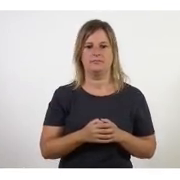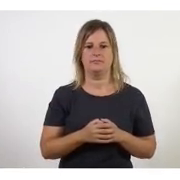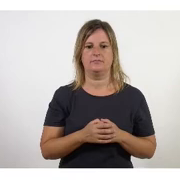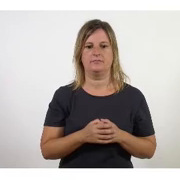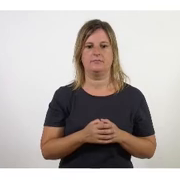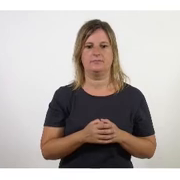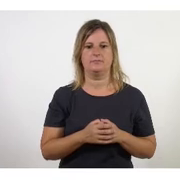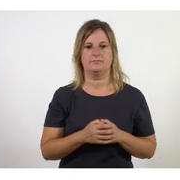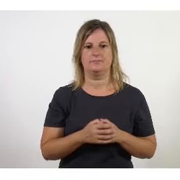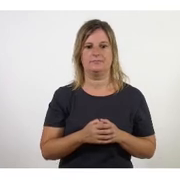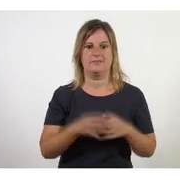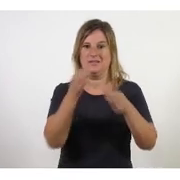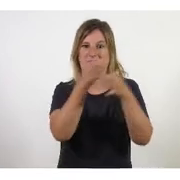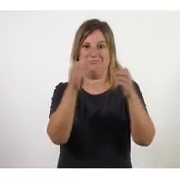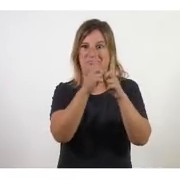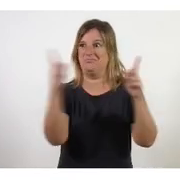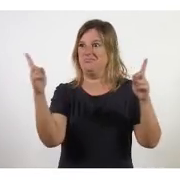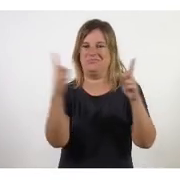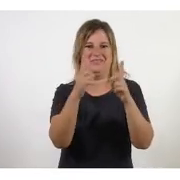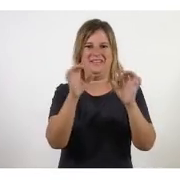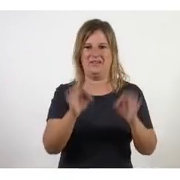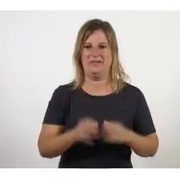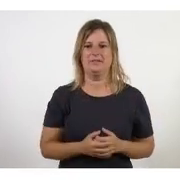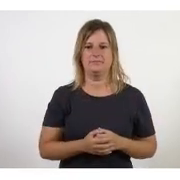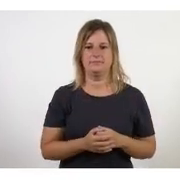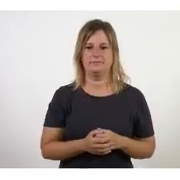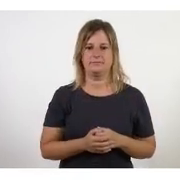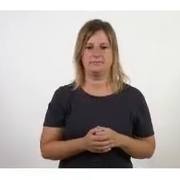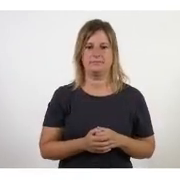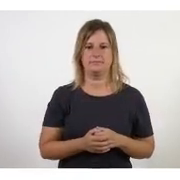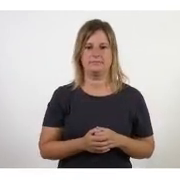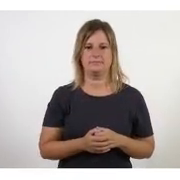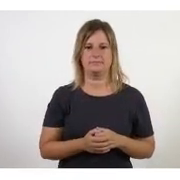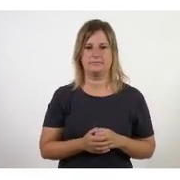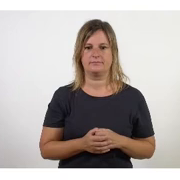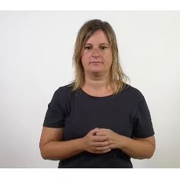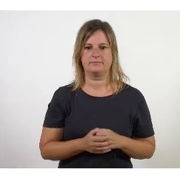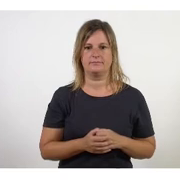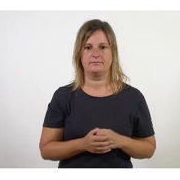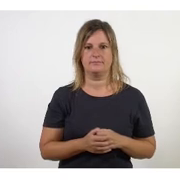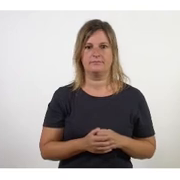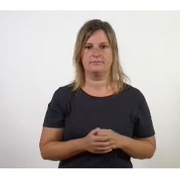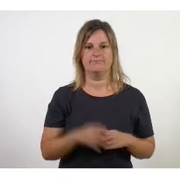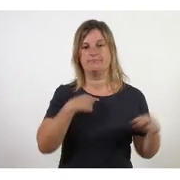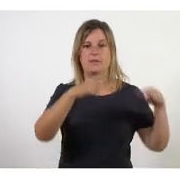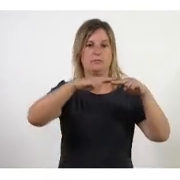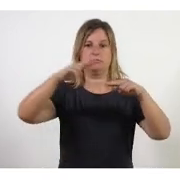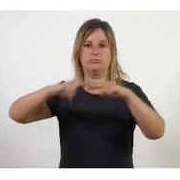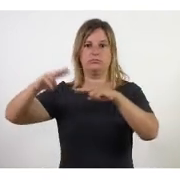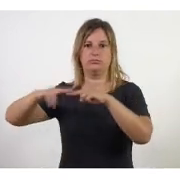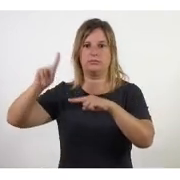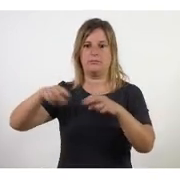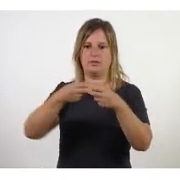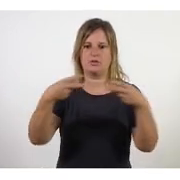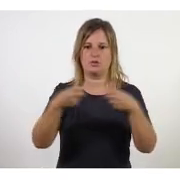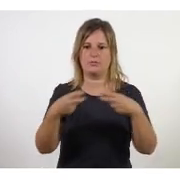doncs ja l'he clavat. Dura pràcticament el mateix. Ja ho tinc i vaig fent, col·locant un darrere l'altre.